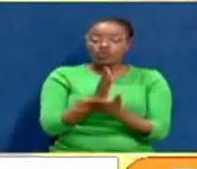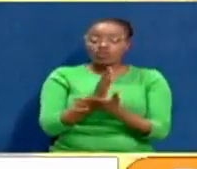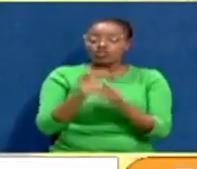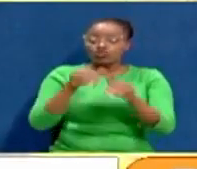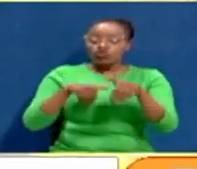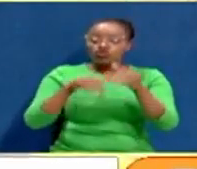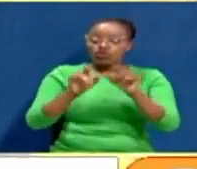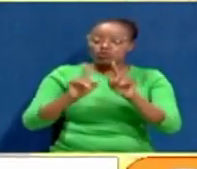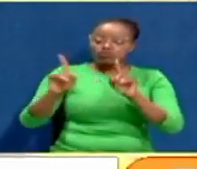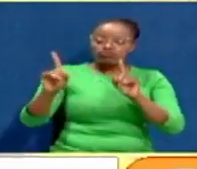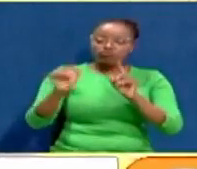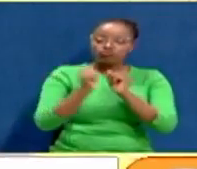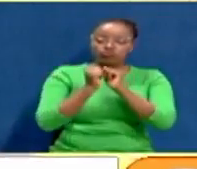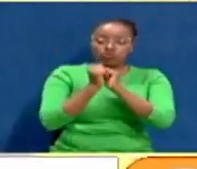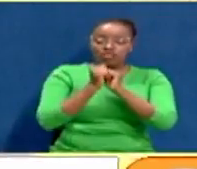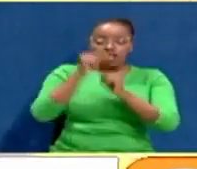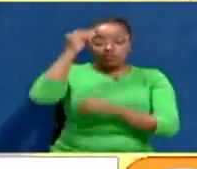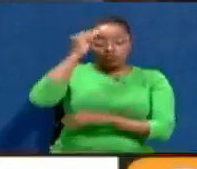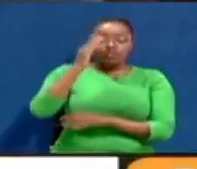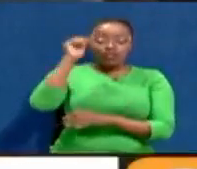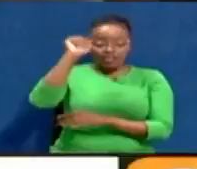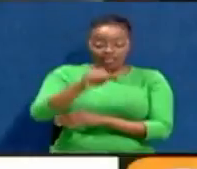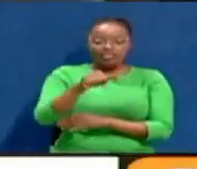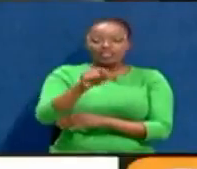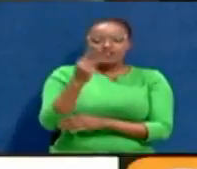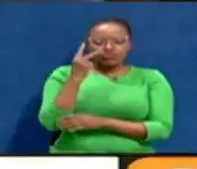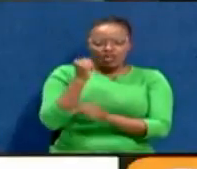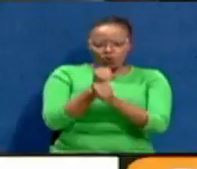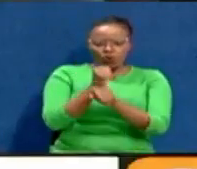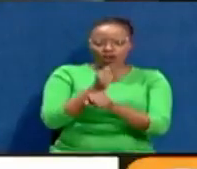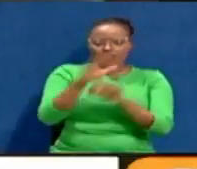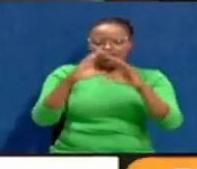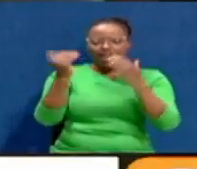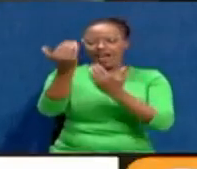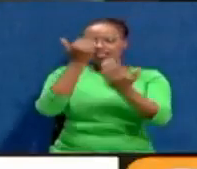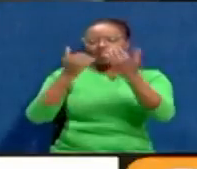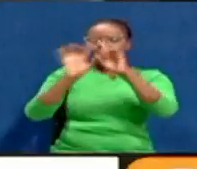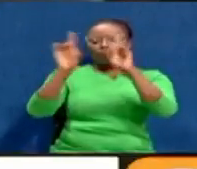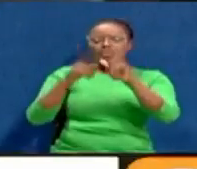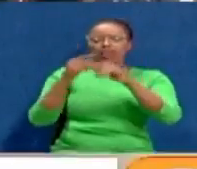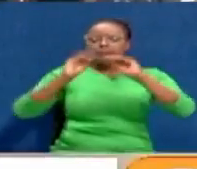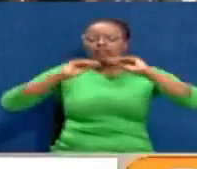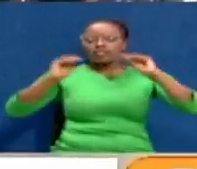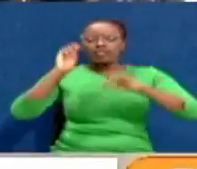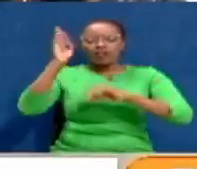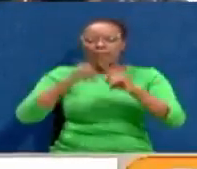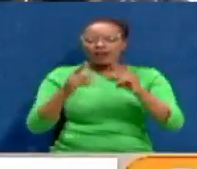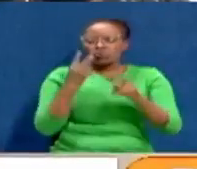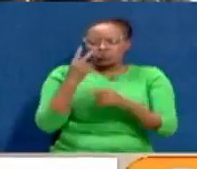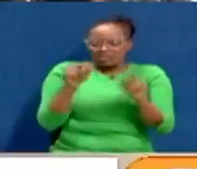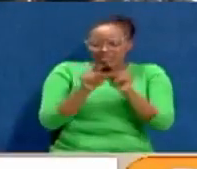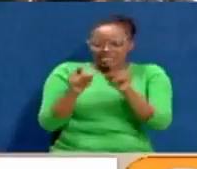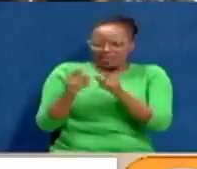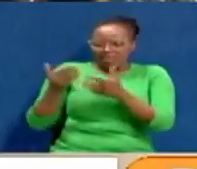the distance yangu na wanafunzi ni kwamba ndio ni anizoe ikija kwa kazi ya darasa aniulize, nimuelekeze, lakini sitaki